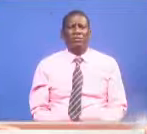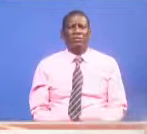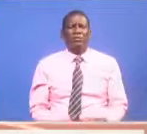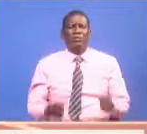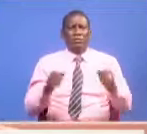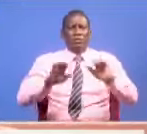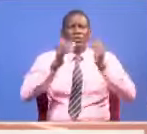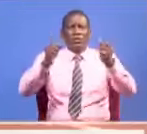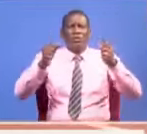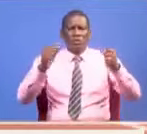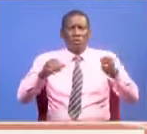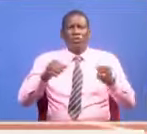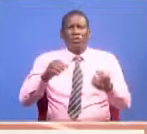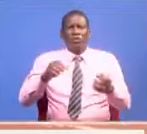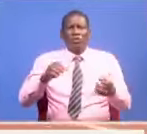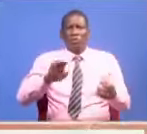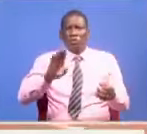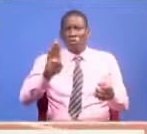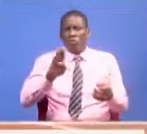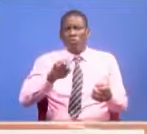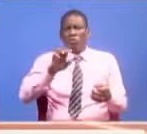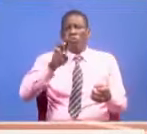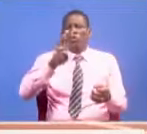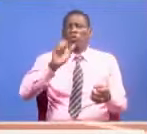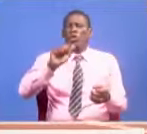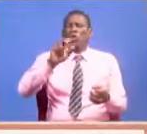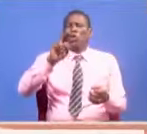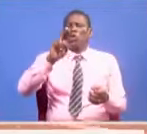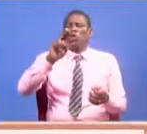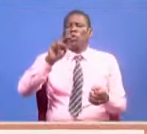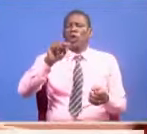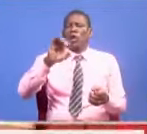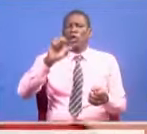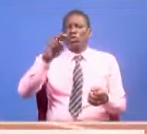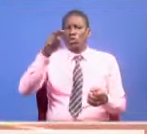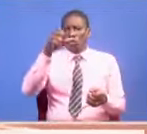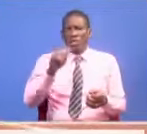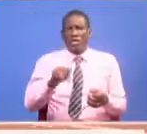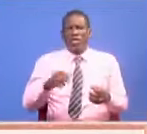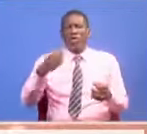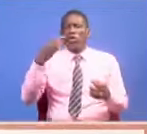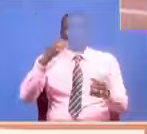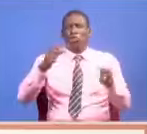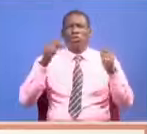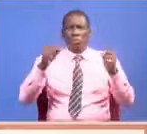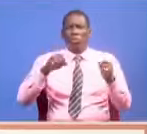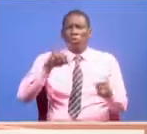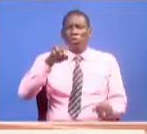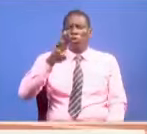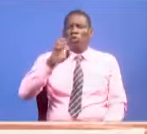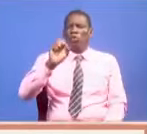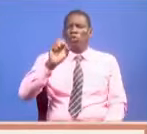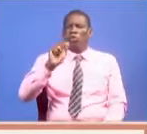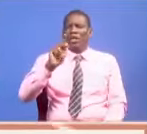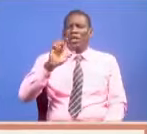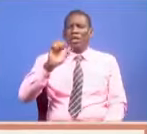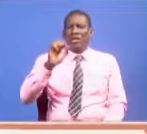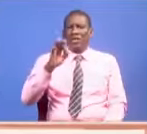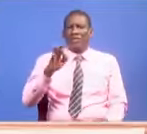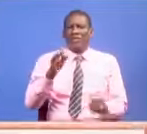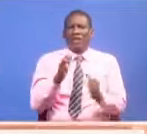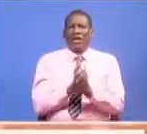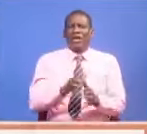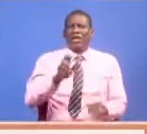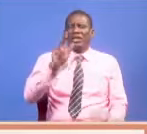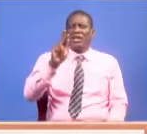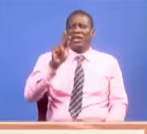Mshindi wa dunia wa nishani ya fedha Emmanuel Wanyonyi, mshindi wa dhahabu wa Jumuiya ya Madola Wycliffe Kenyamal na Chipkiz Koitatoi